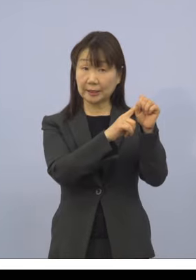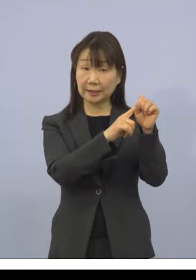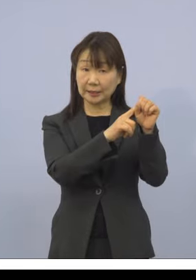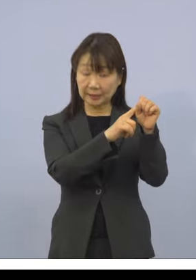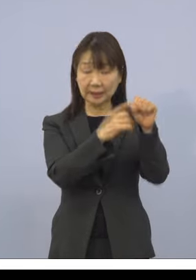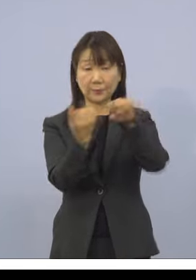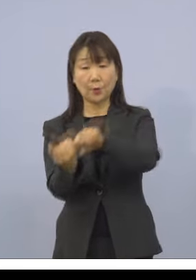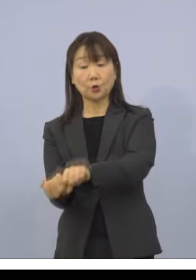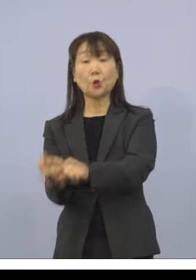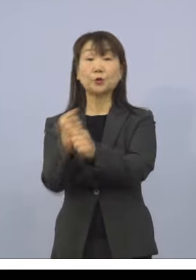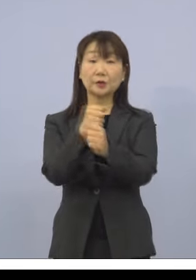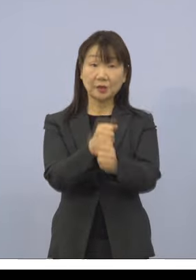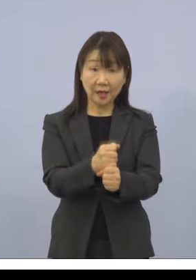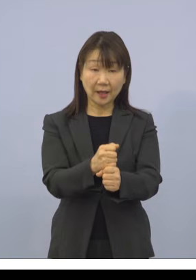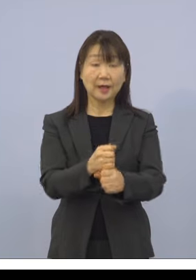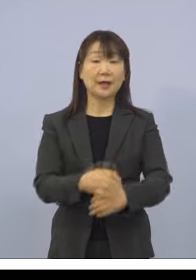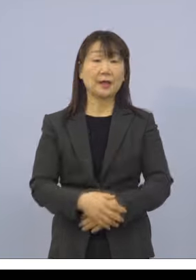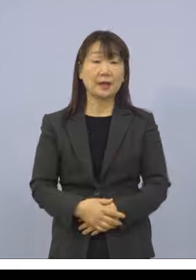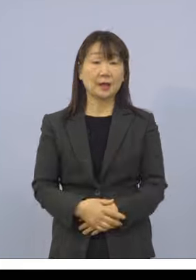って、